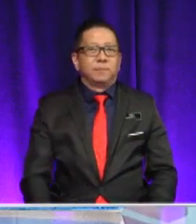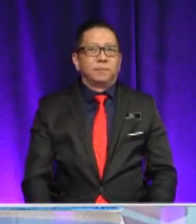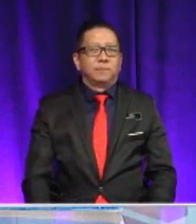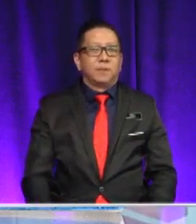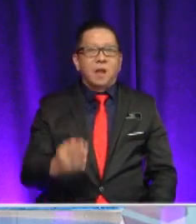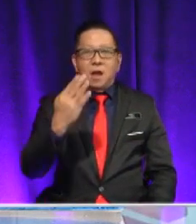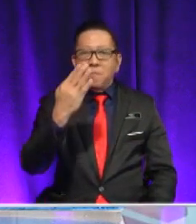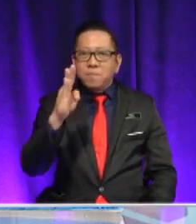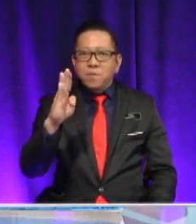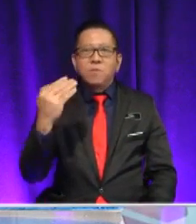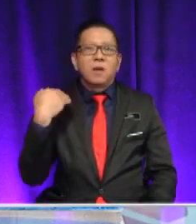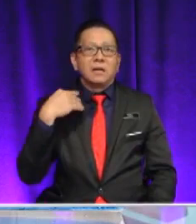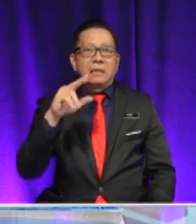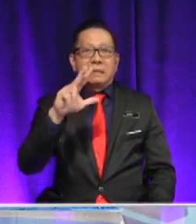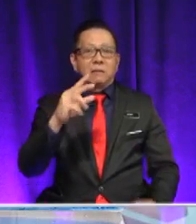tiga perbedaan